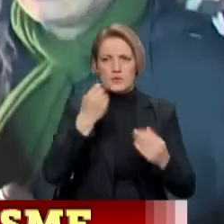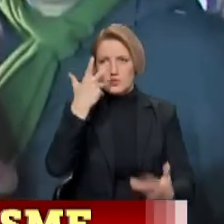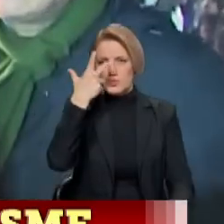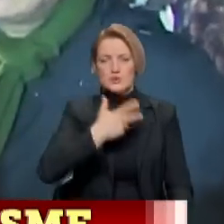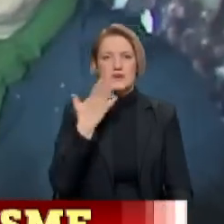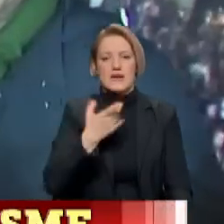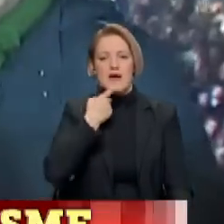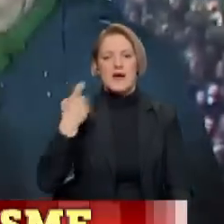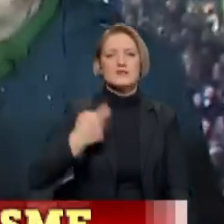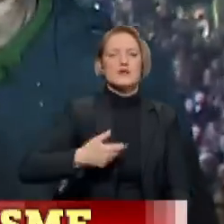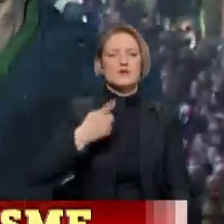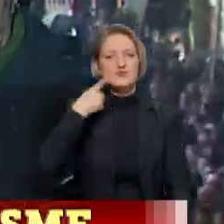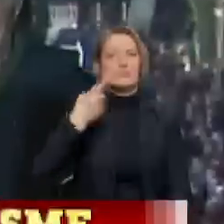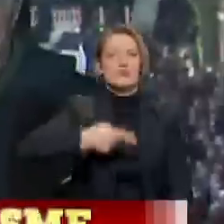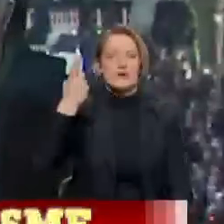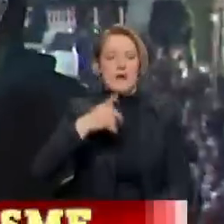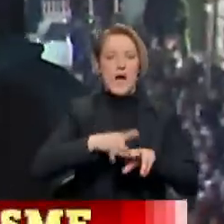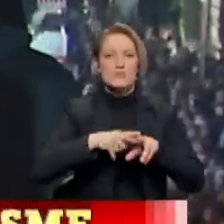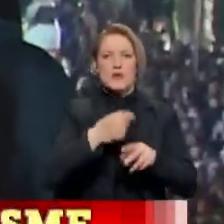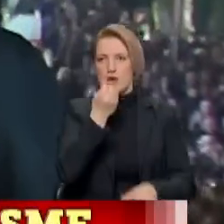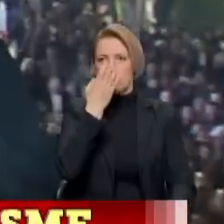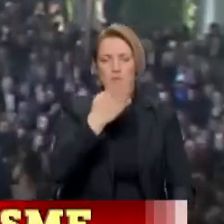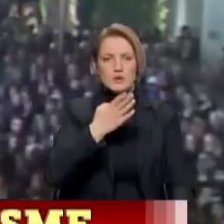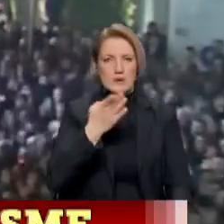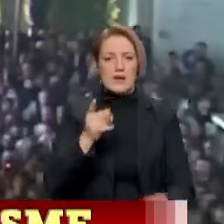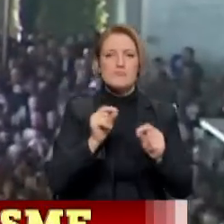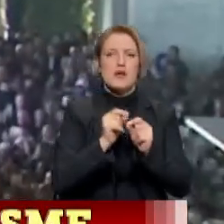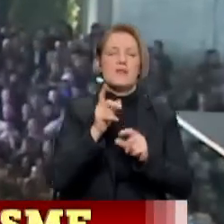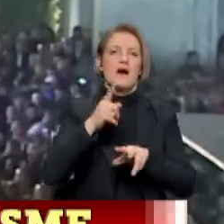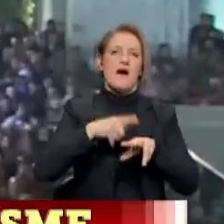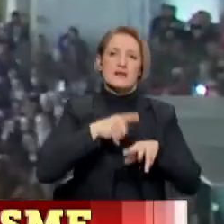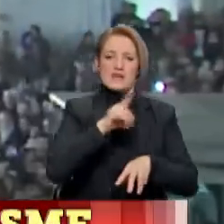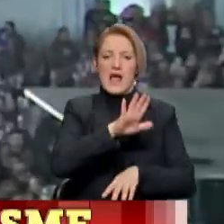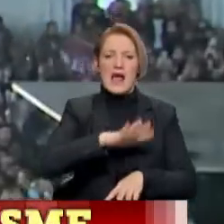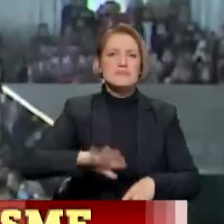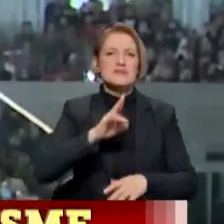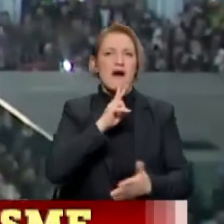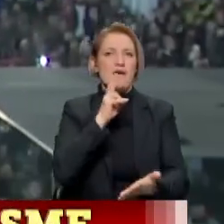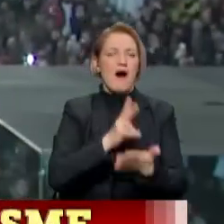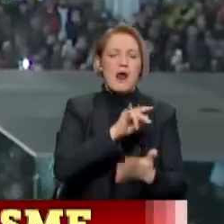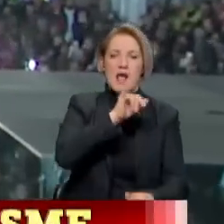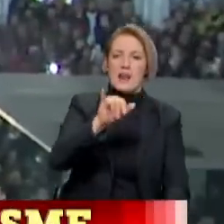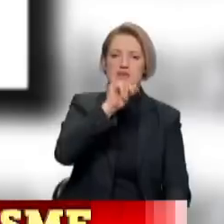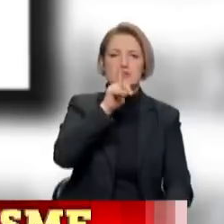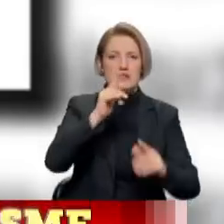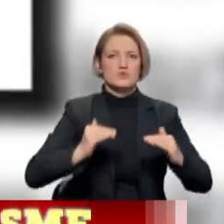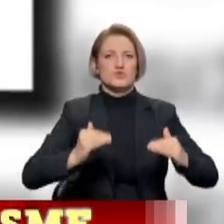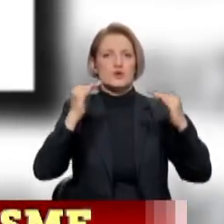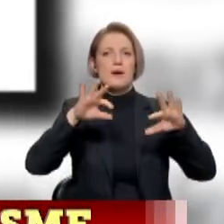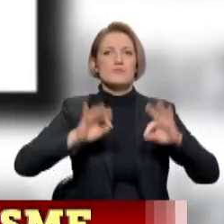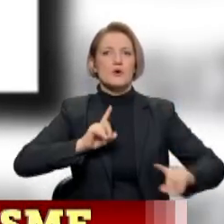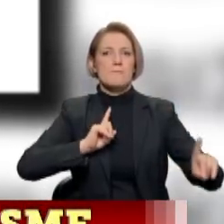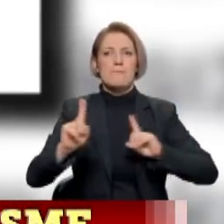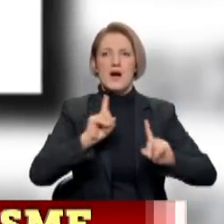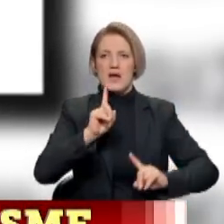kırıcıdır. Eski Cumhurbaşkanı Abdullah Gül, Türkiye Büyük Millet Meclisi eski başkanı Bülent Arınç hepsinden karara eleştiri sesleri yükseldi. Bugünkü